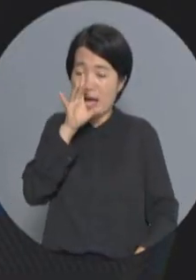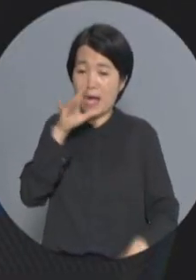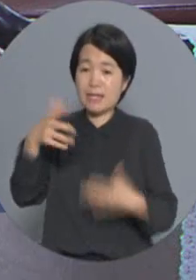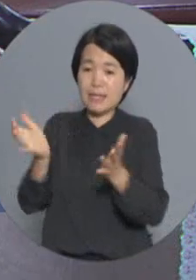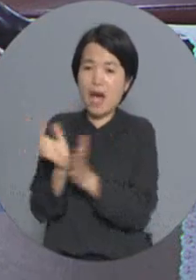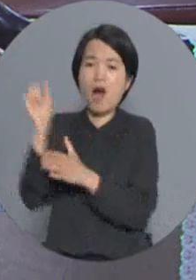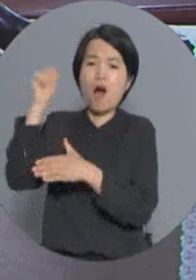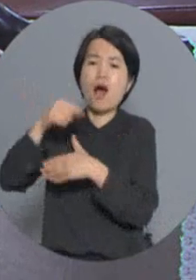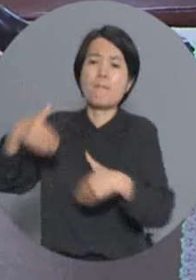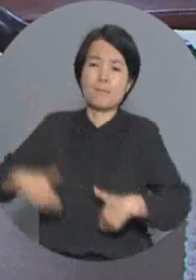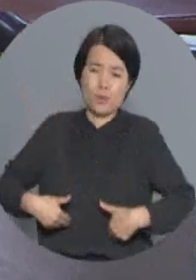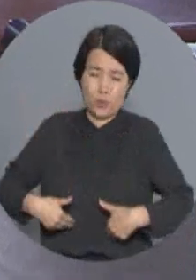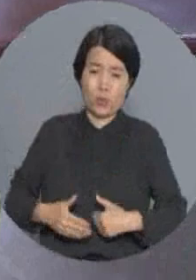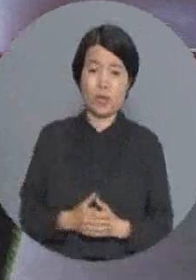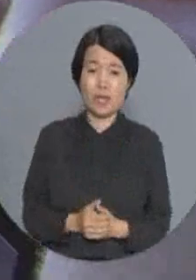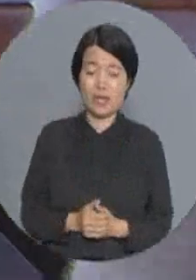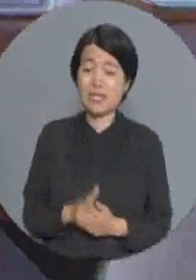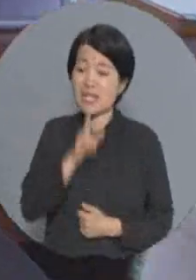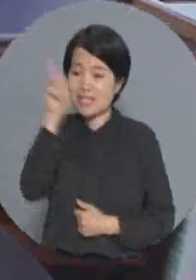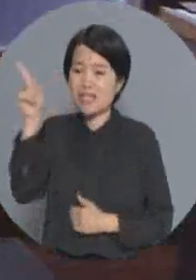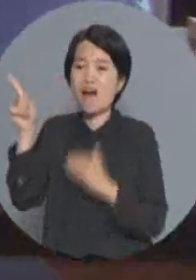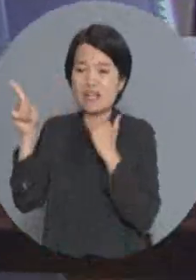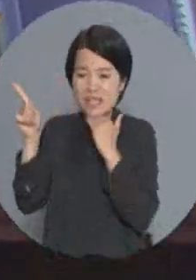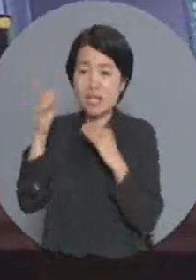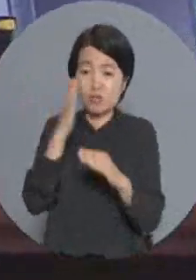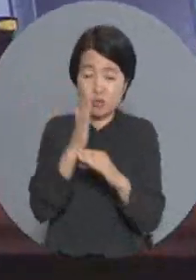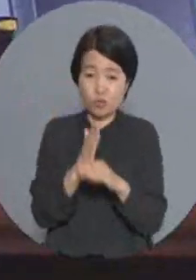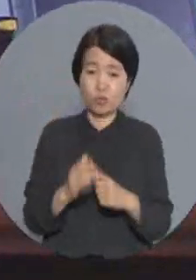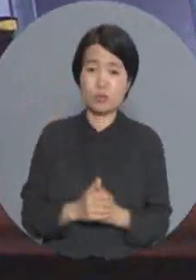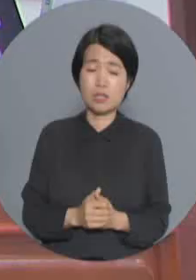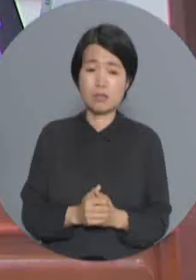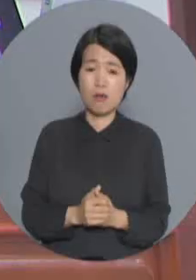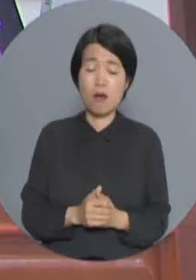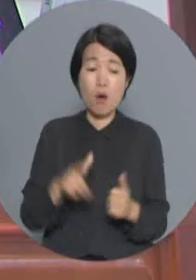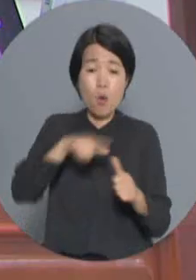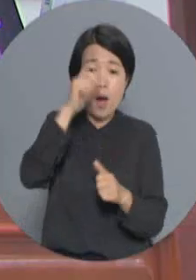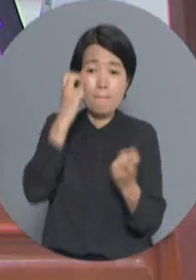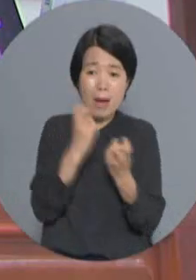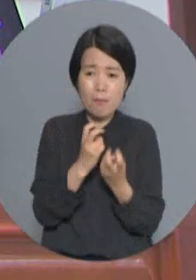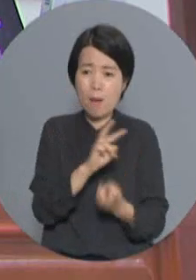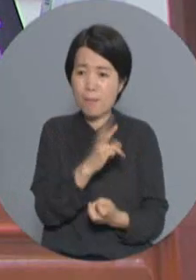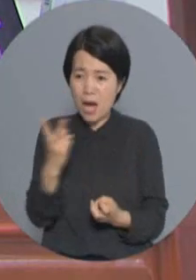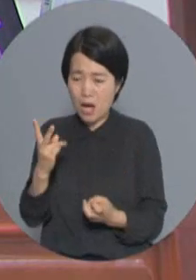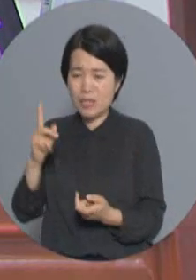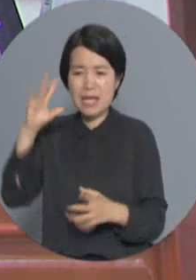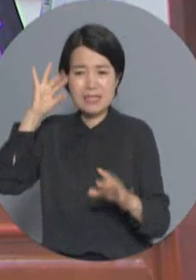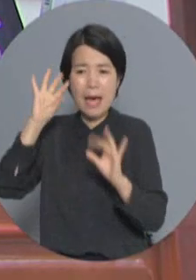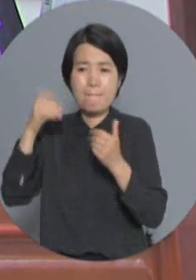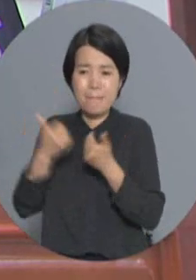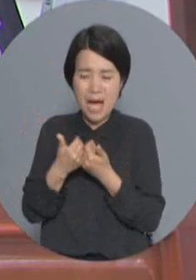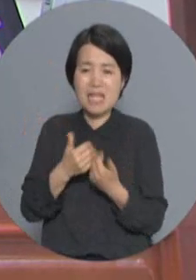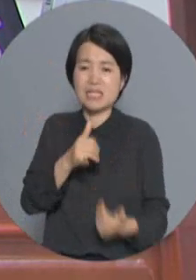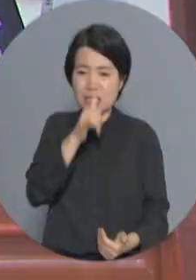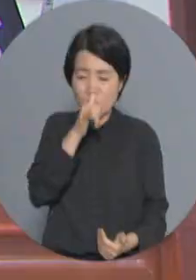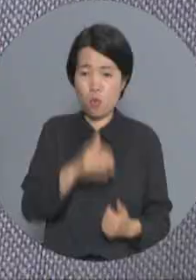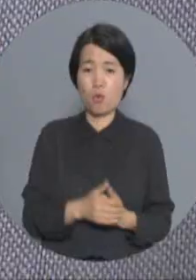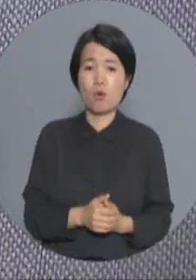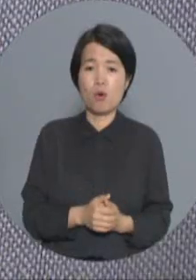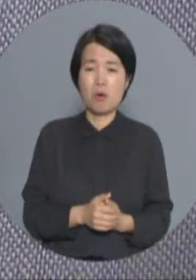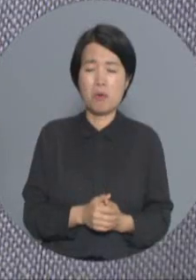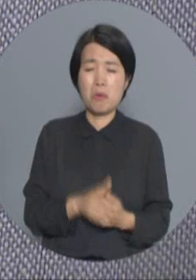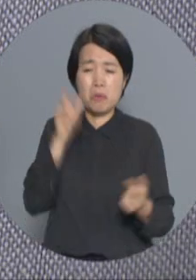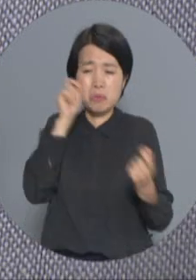있습니다 권리당원 참여 여부를 두고 찬반 의견이 엇갈리는 가운데 민주당 소속 시의원들과 당직자들은